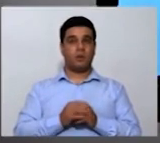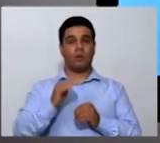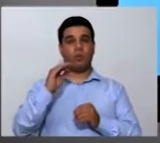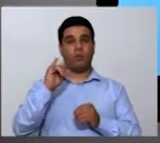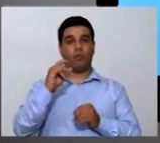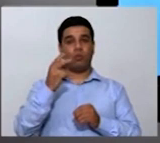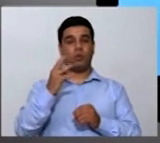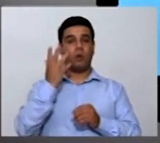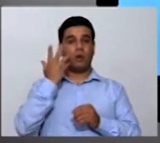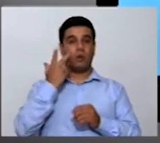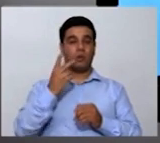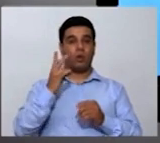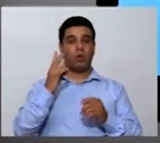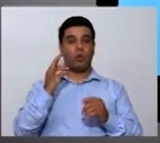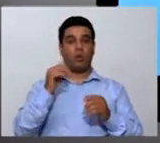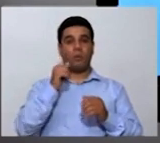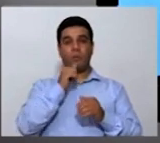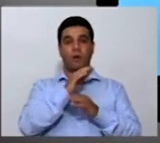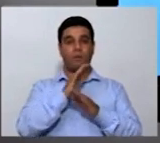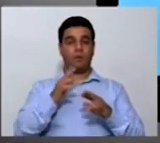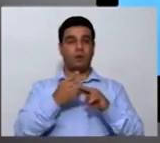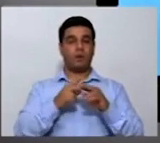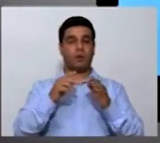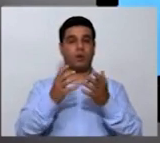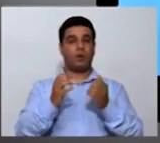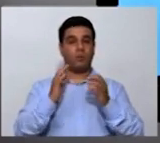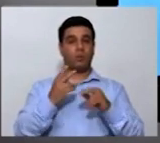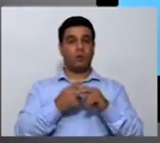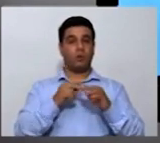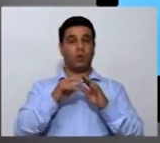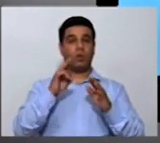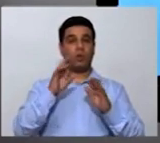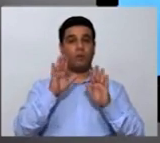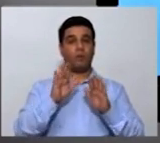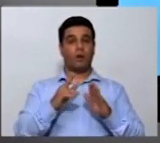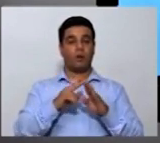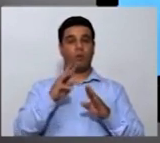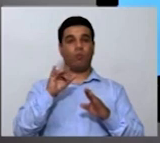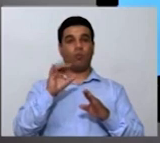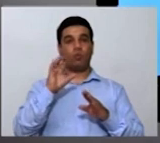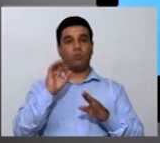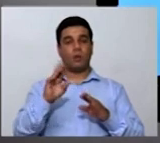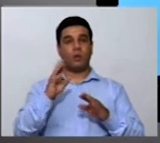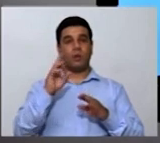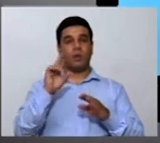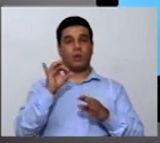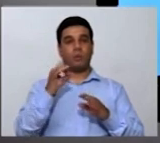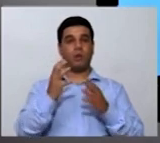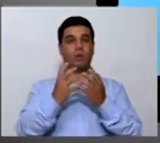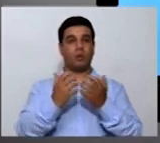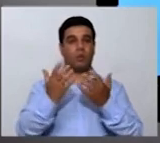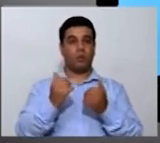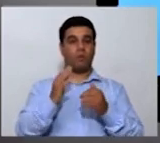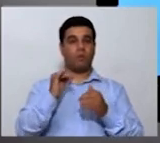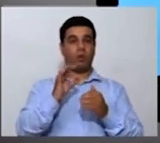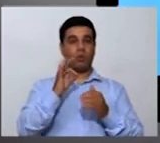Funksiya qachon non-manfiy qiymatlar qabul qiladi? Non-manfiy deganda faqat musbat qiymatlarni hisobga olamiz va